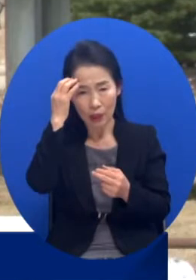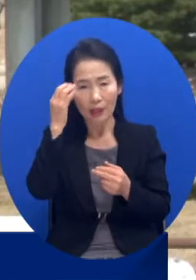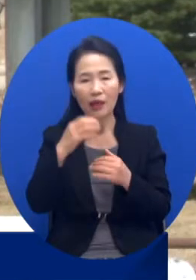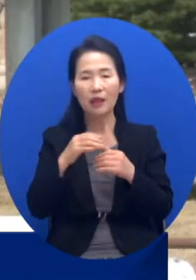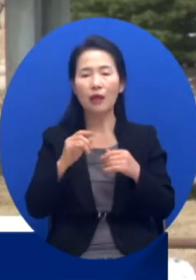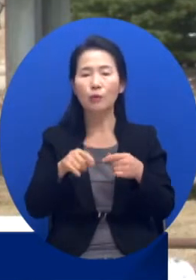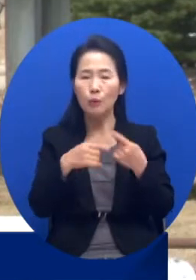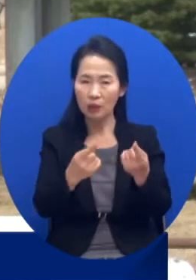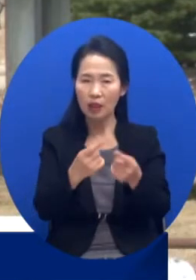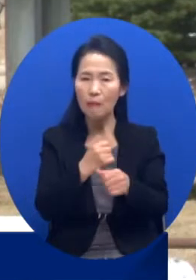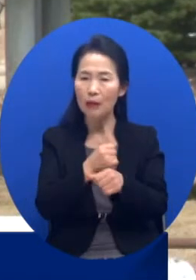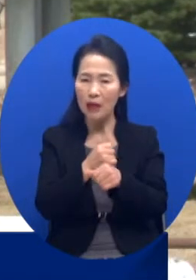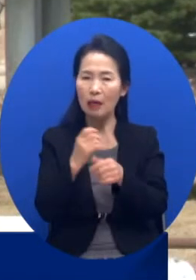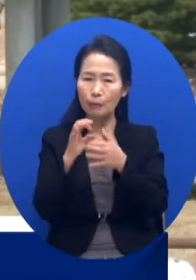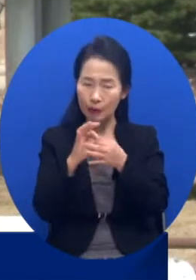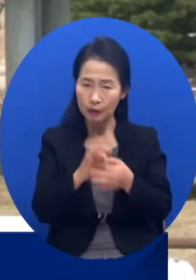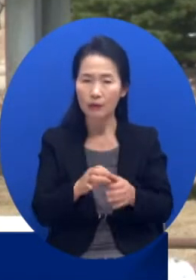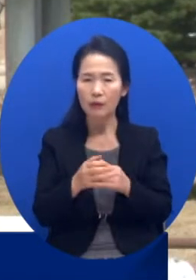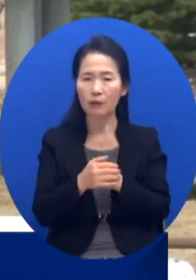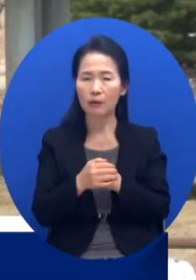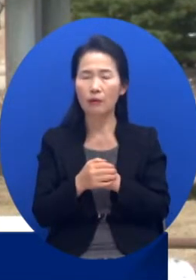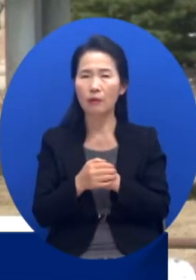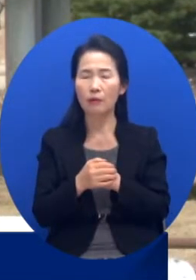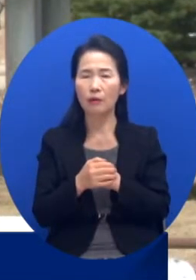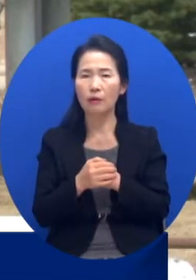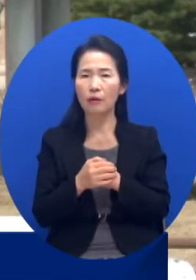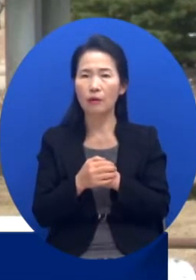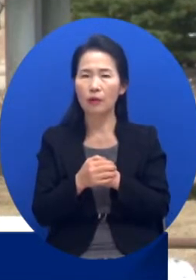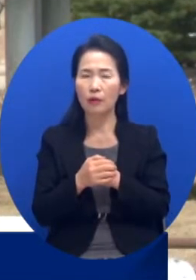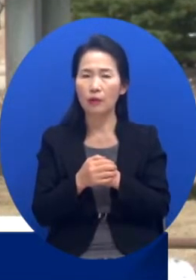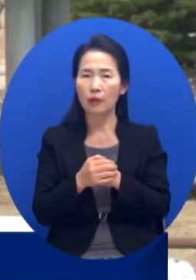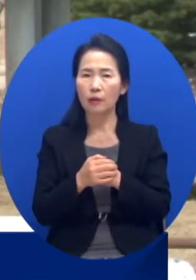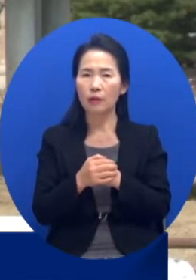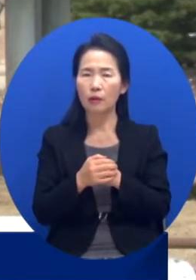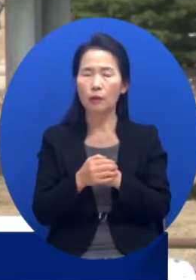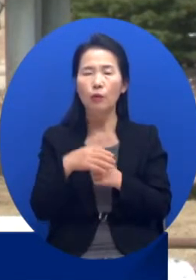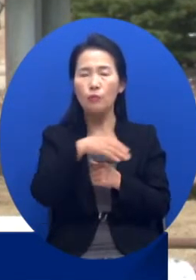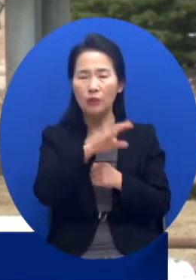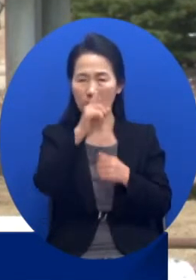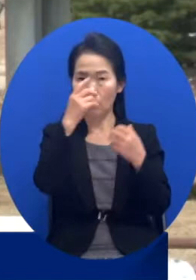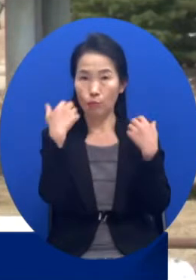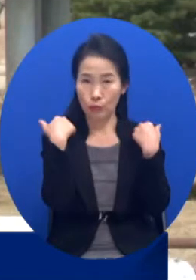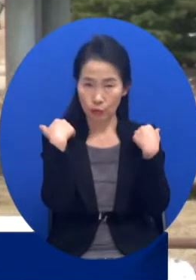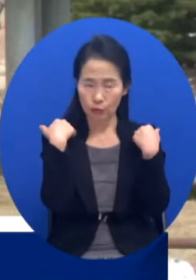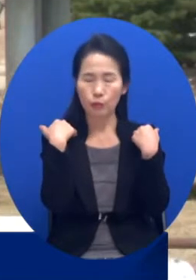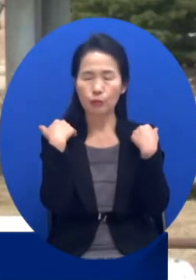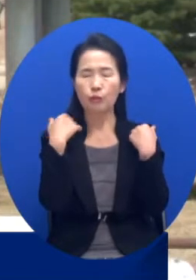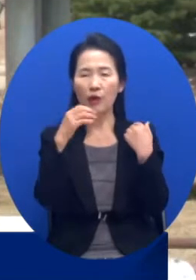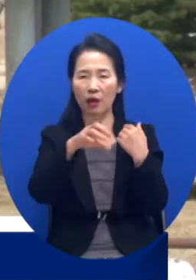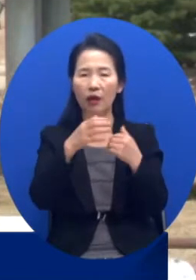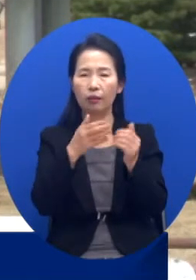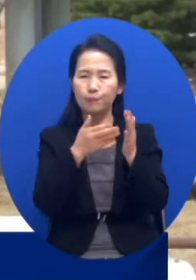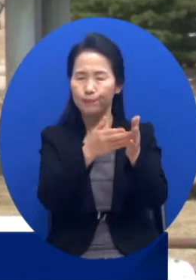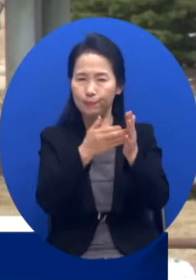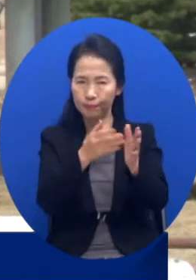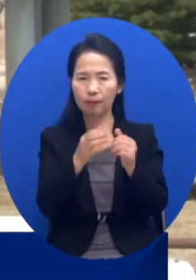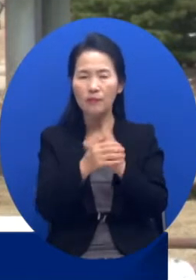같이 동참하면서 또 우리 청와대나 정부에